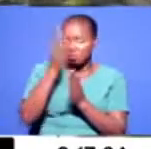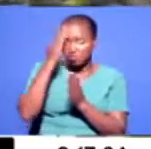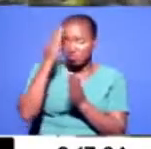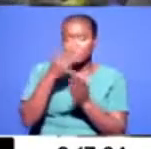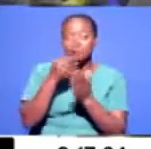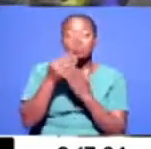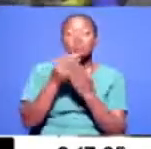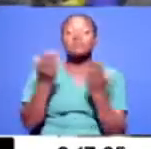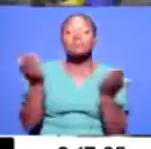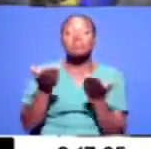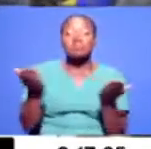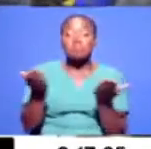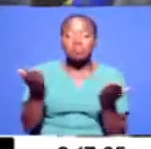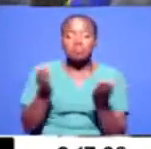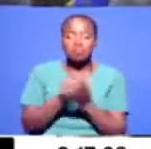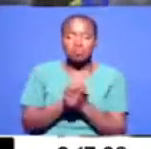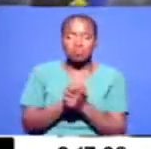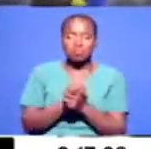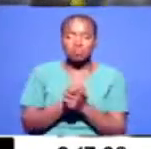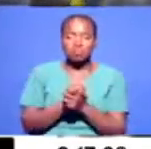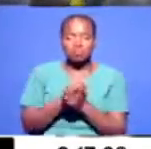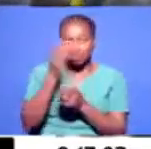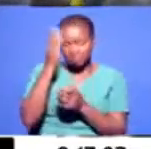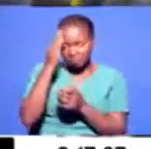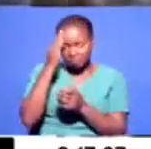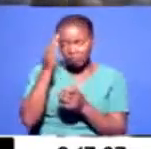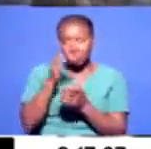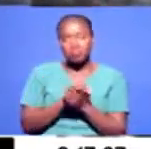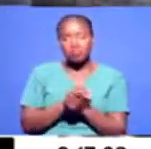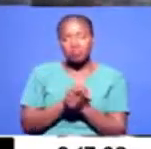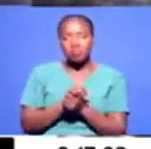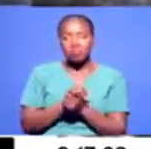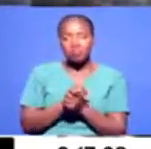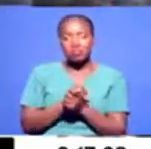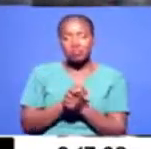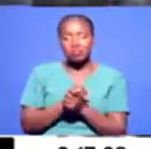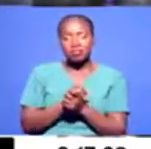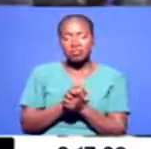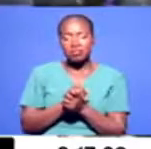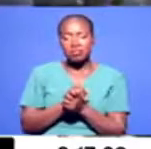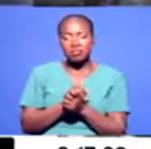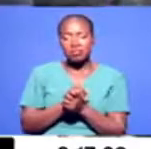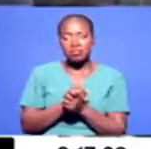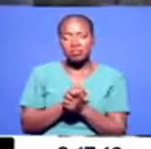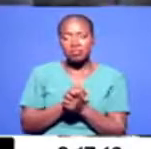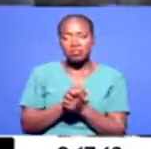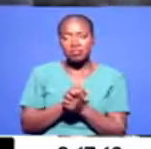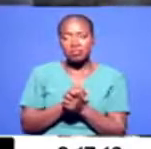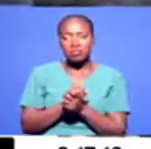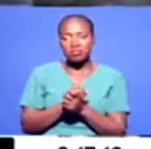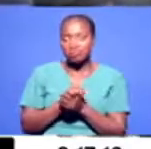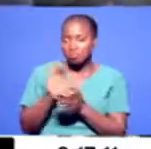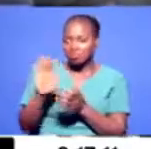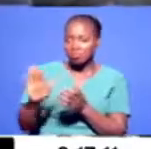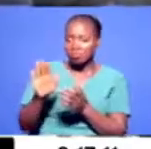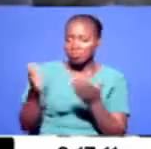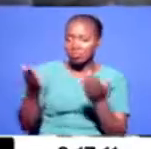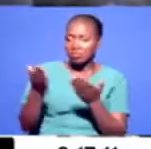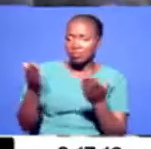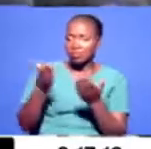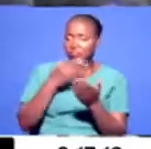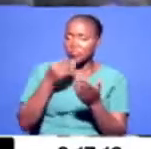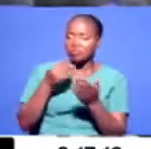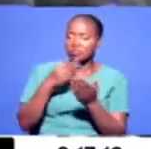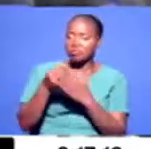iko. Najua pale pesa iko. Sawa? Pale ambapo jamaa hao wanaiba pesa